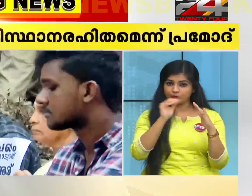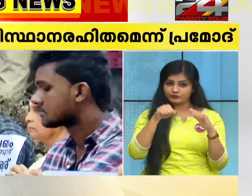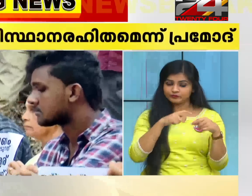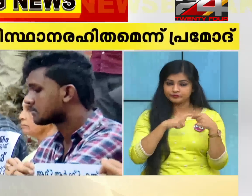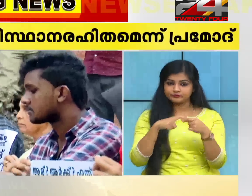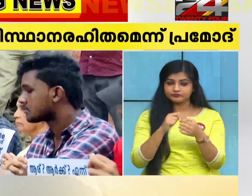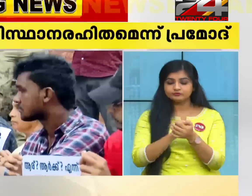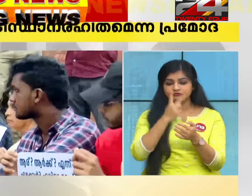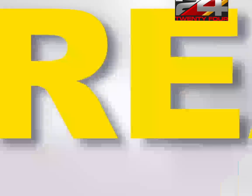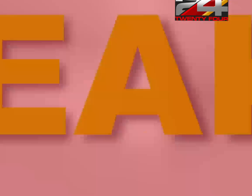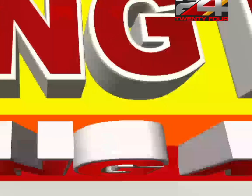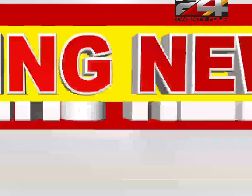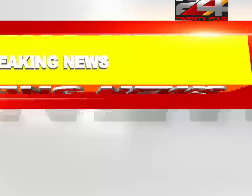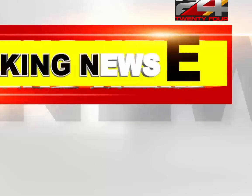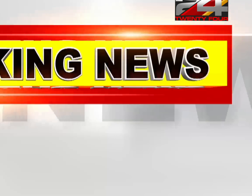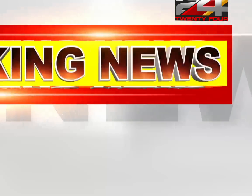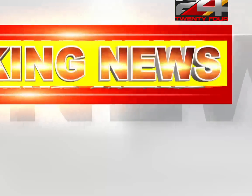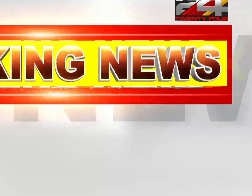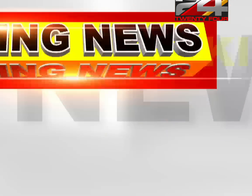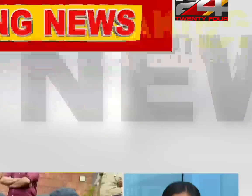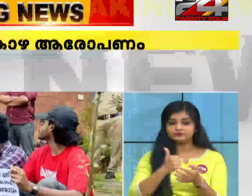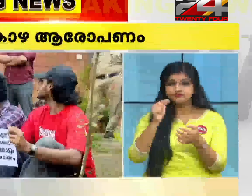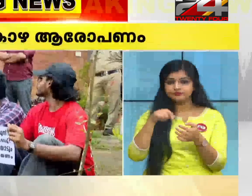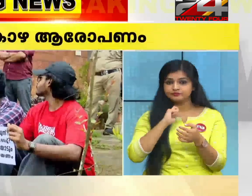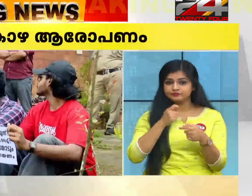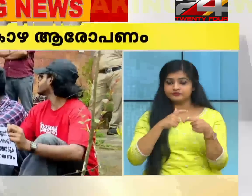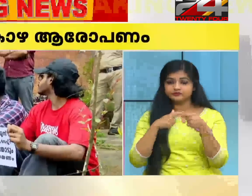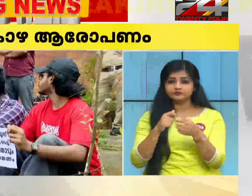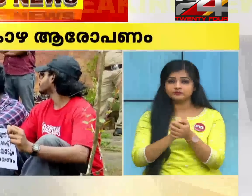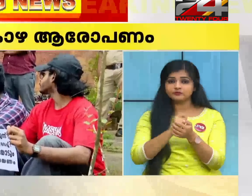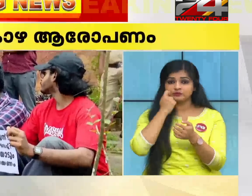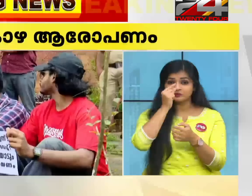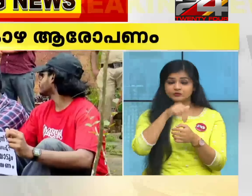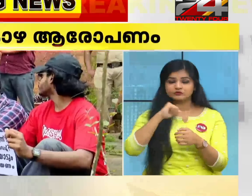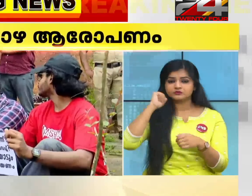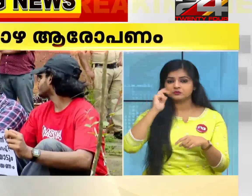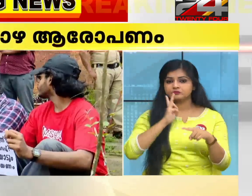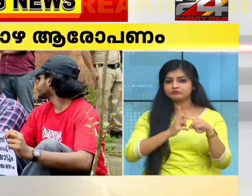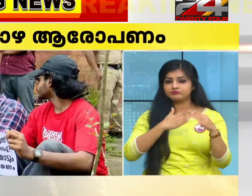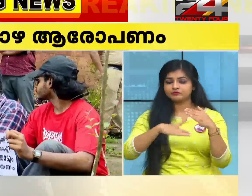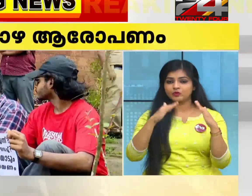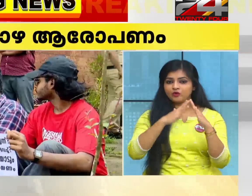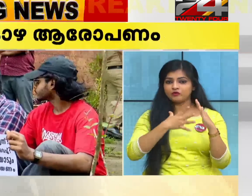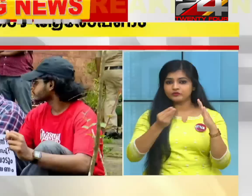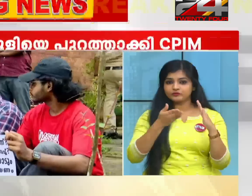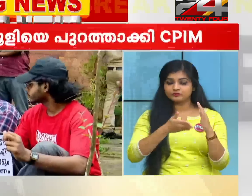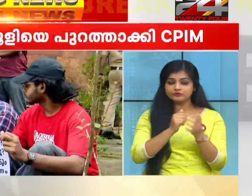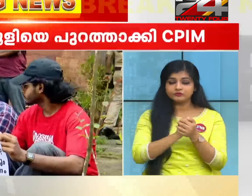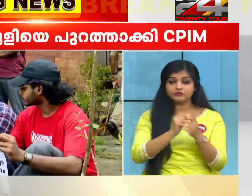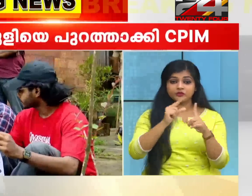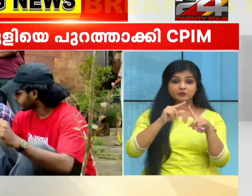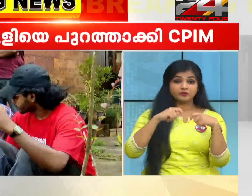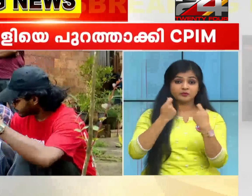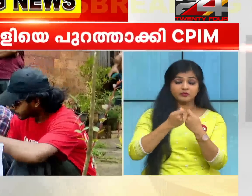അഭിജിത്ത് മുഴക്കുന്ന ചേരുന്നുണ്ട് ഇപ്പോൾ. അഭിജിത്ത്, അദ്ദേഹം സമരം തുടരുകയാണ്. പാർട്ടി നേതൃത്വത്തെ പക്ഷേ